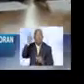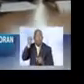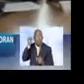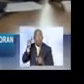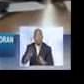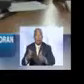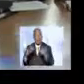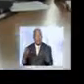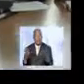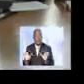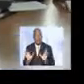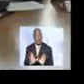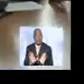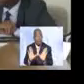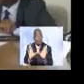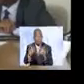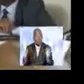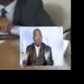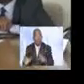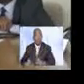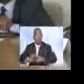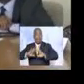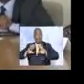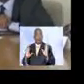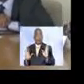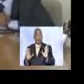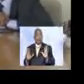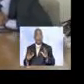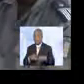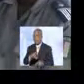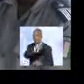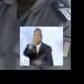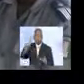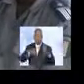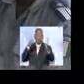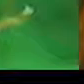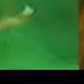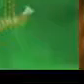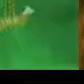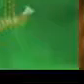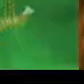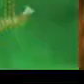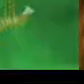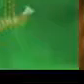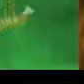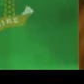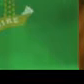afin de préparer le plan d'action de cette opération qui sera menée avant la fin de l'année.